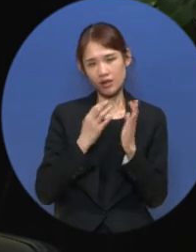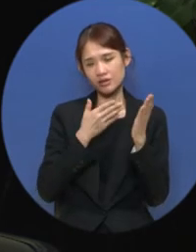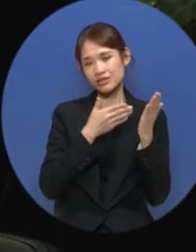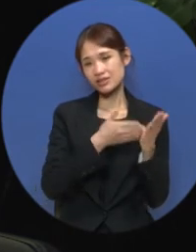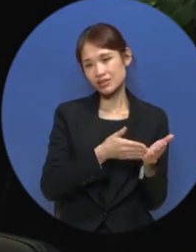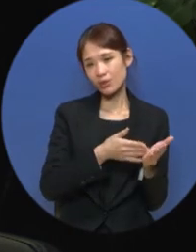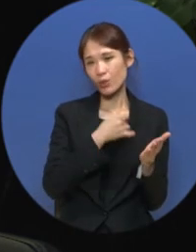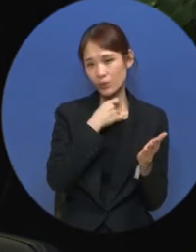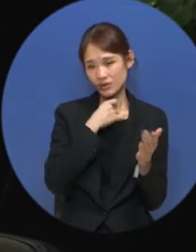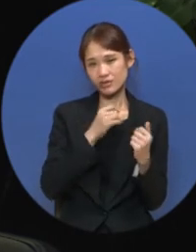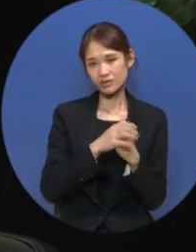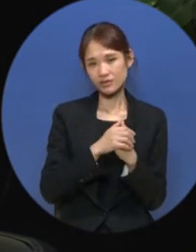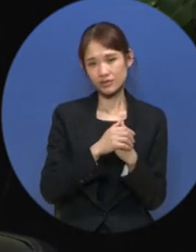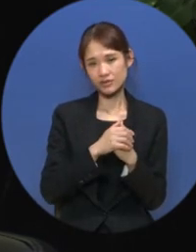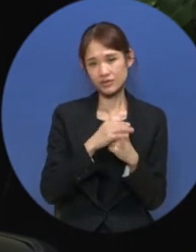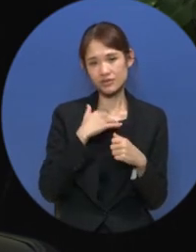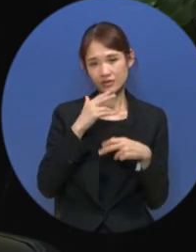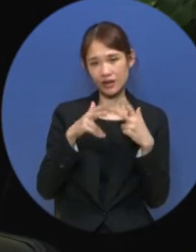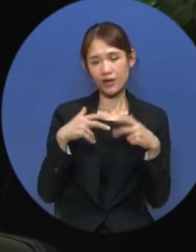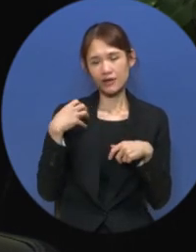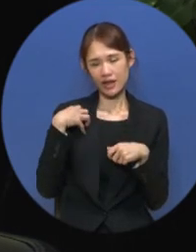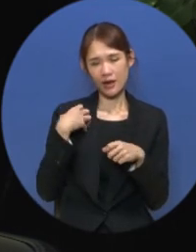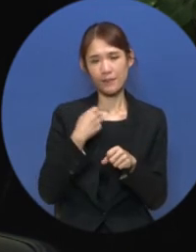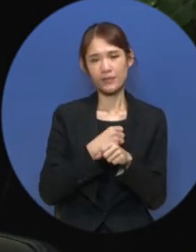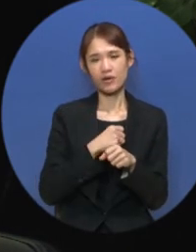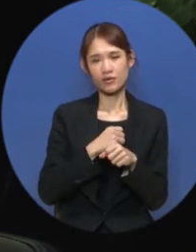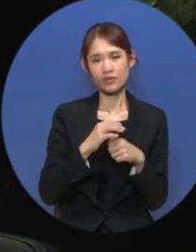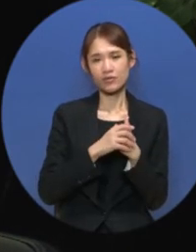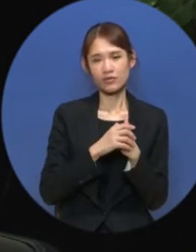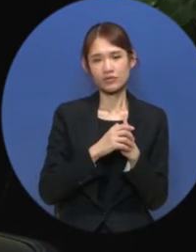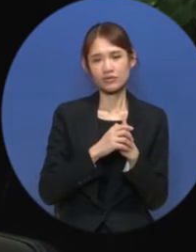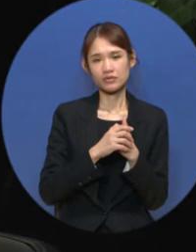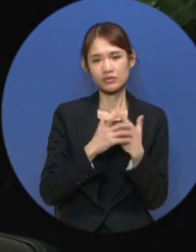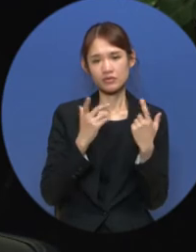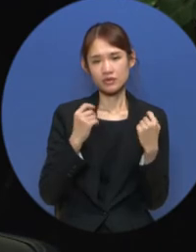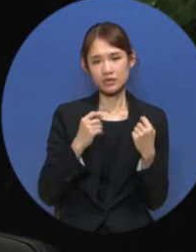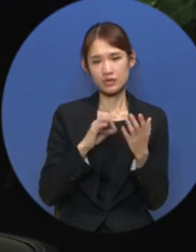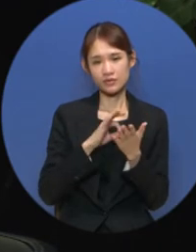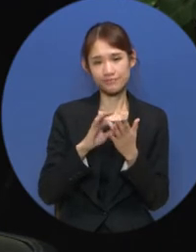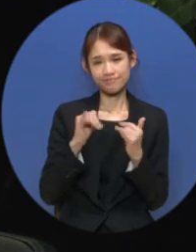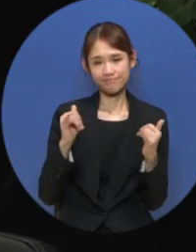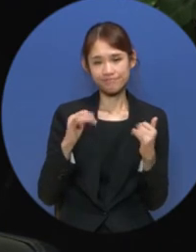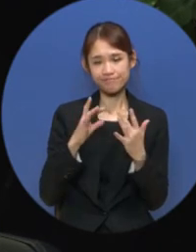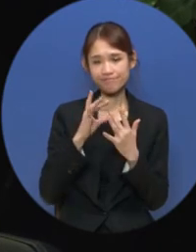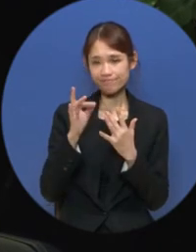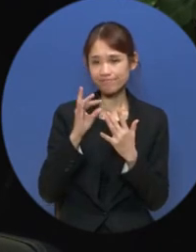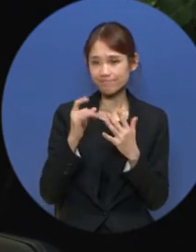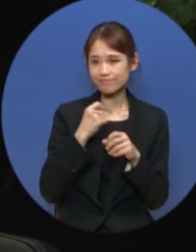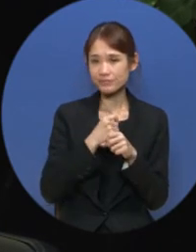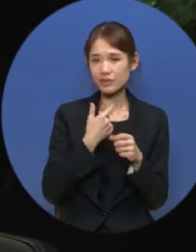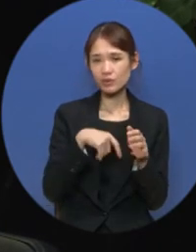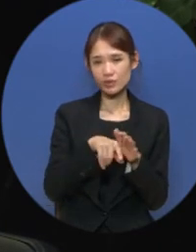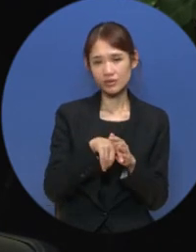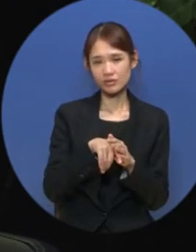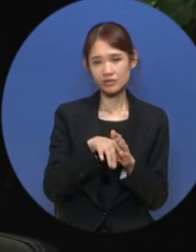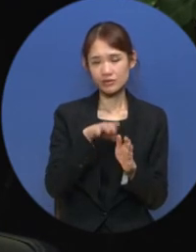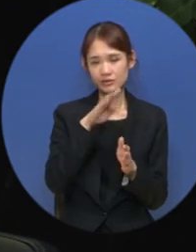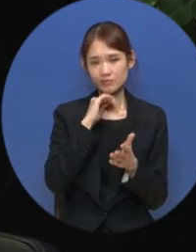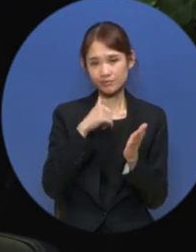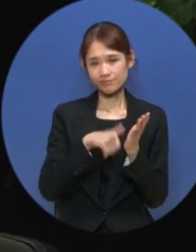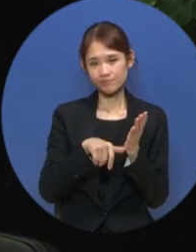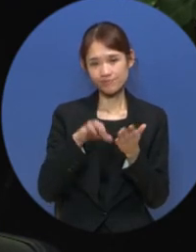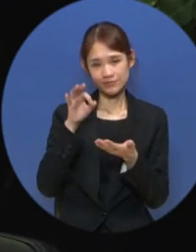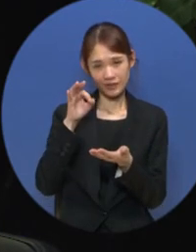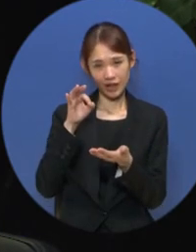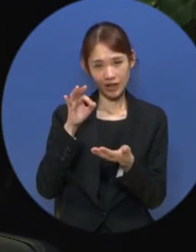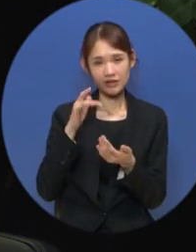제안을 드리는 게 저희의 사명이고요. 그리고 이제 그런 소비자들이 선택을 해주실 수 있도록 정말